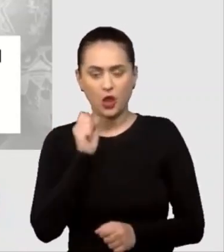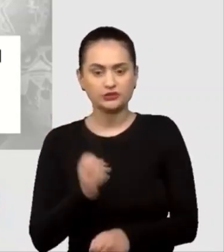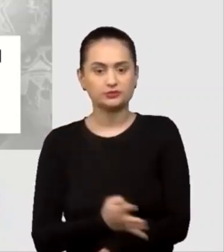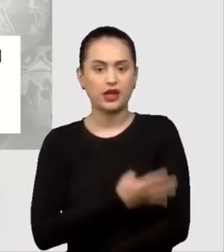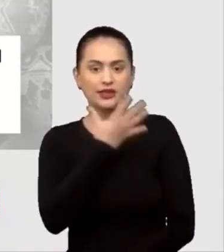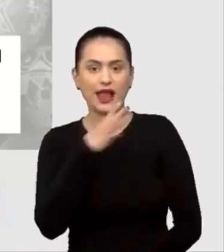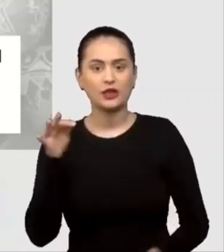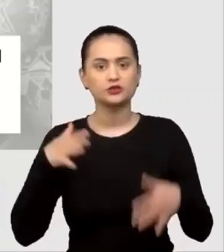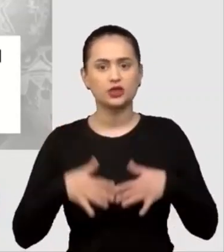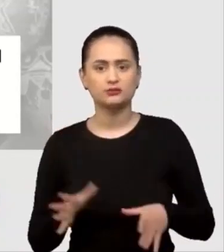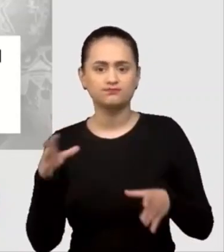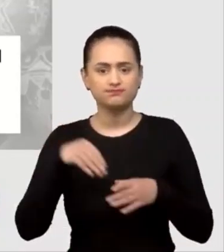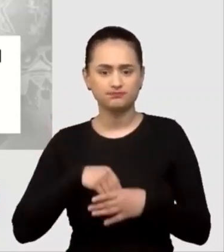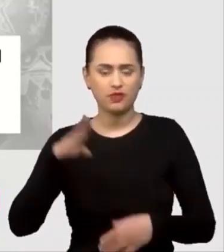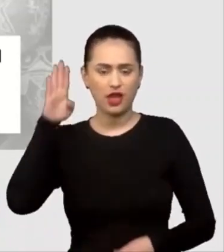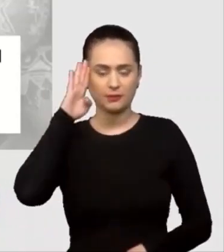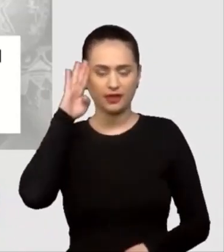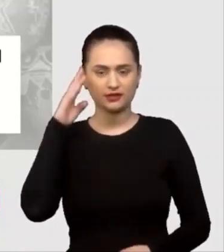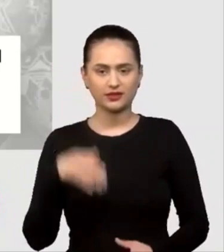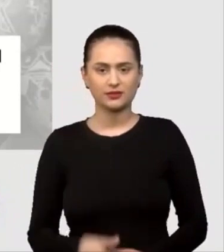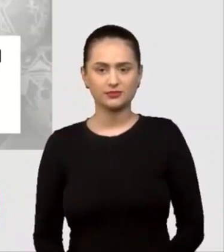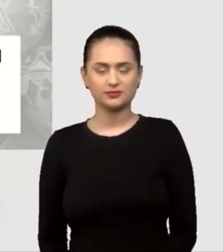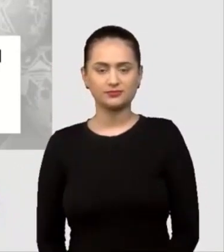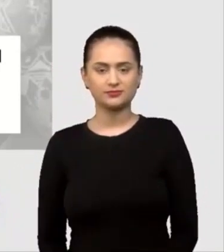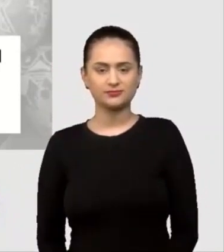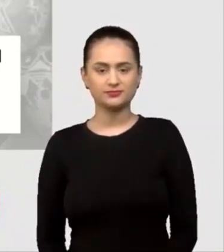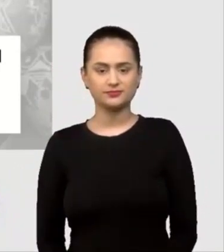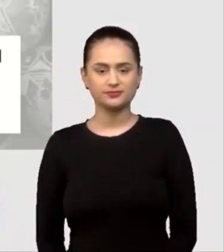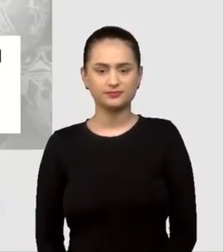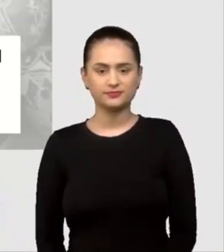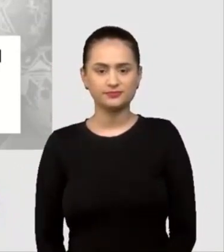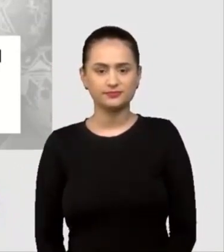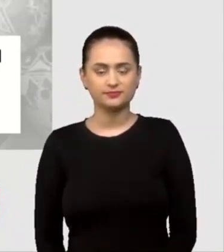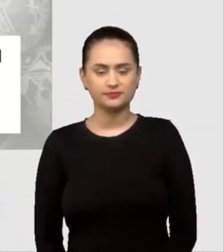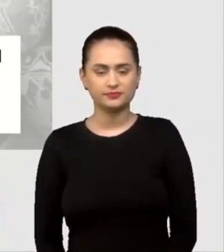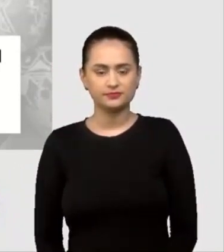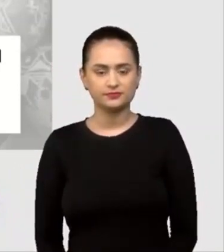au inspirat alți ucraineni să se înroleze în noile unități.